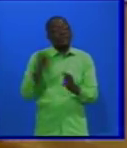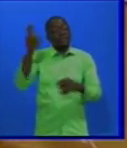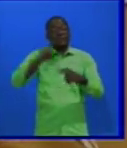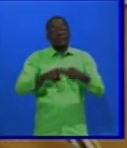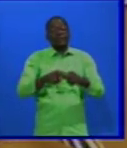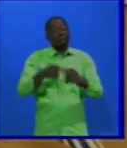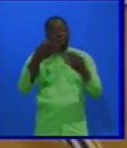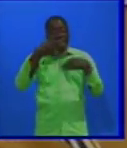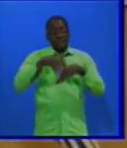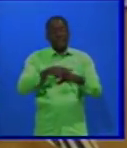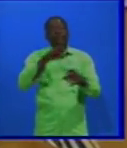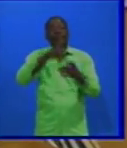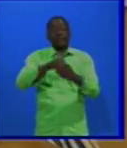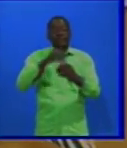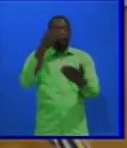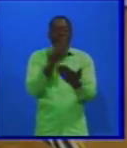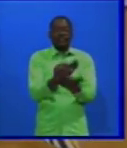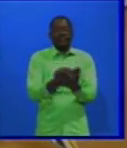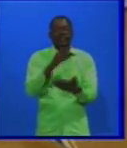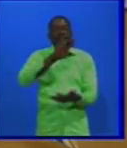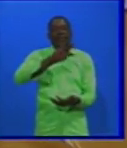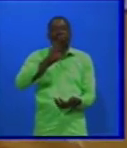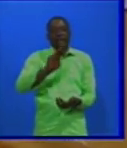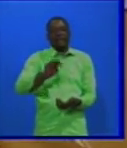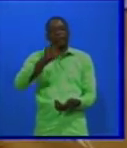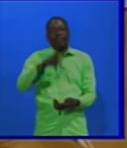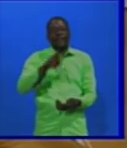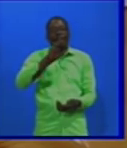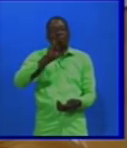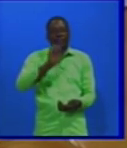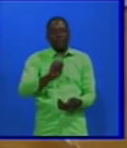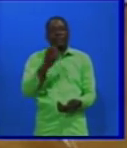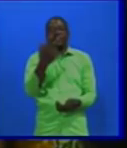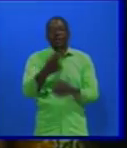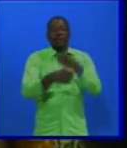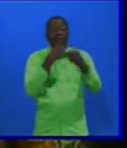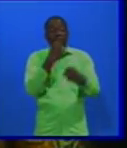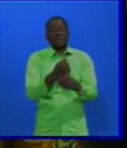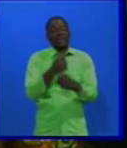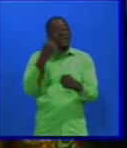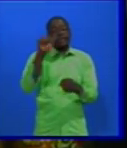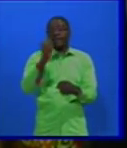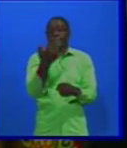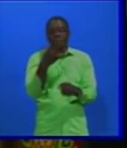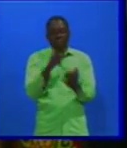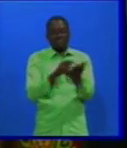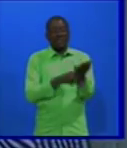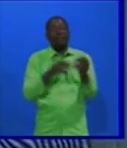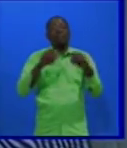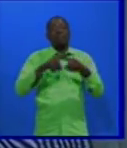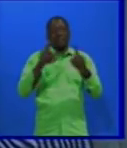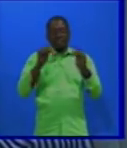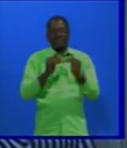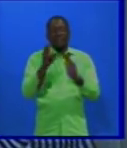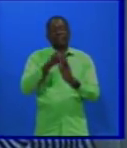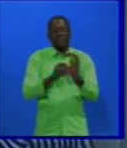intervention au niveau du financement des PME. Il s'agira donc sur les 3 ans de mettre 15 milliards à l'adoption des PME, mais également, ensemble avec